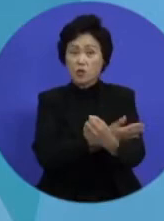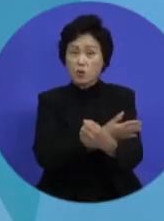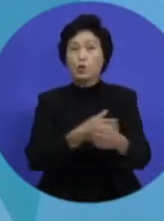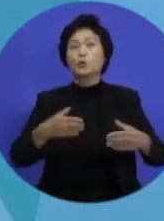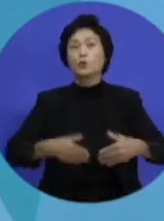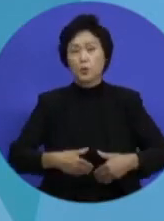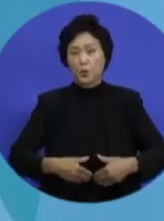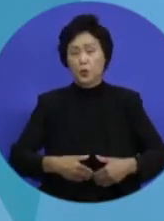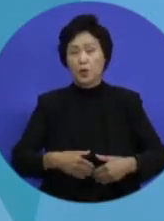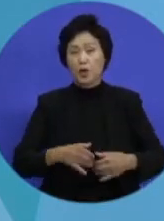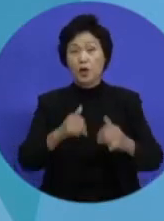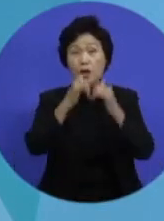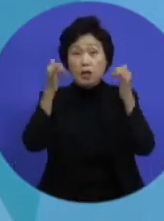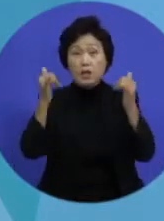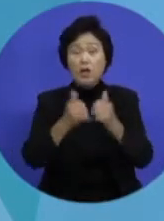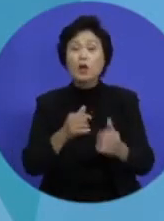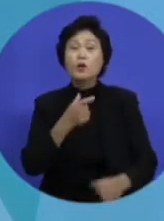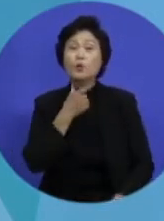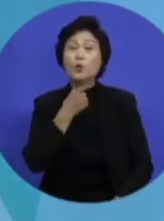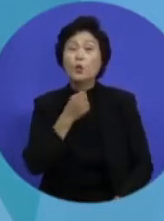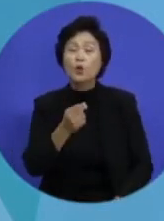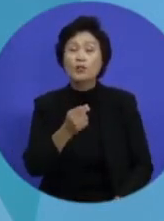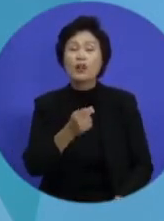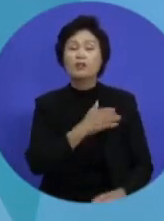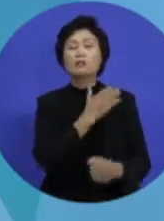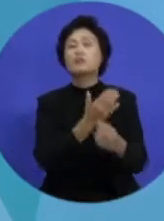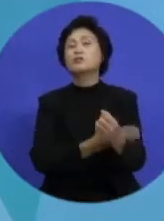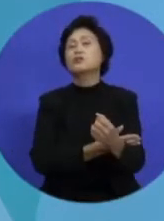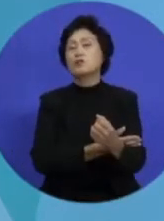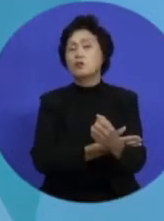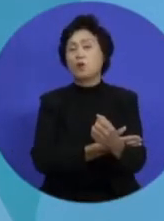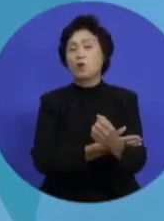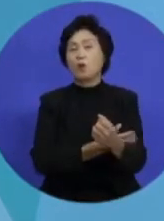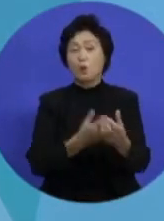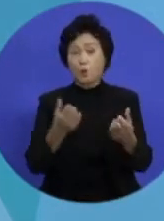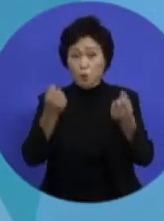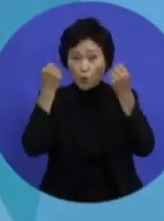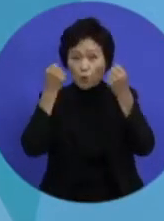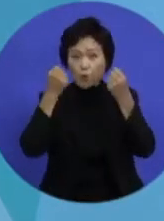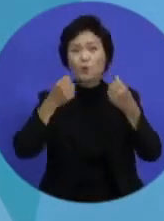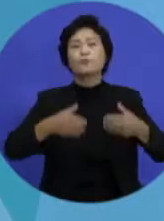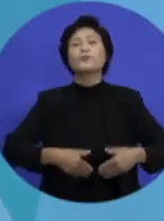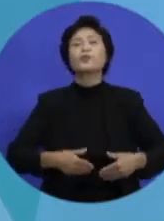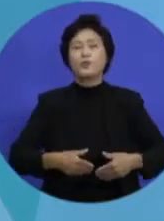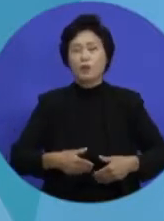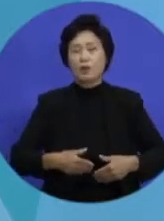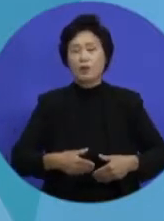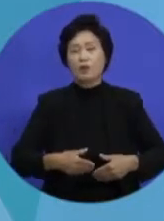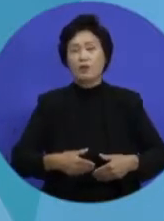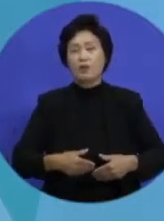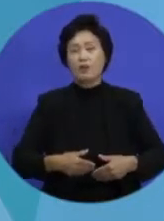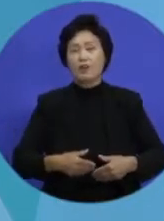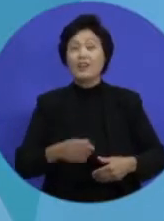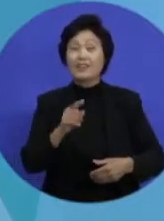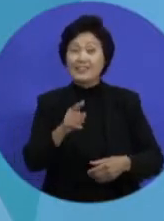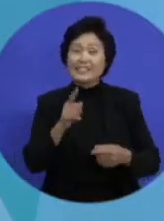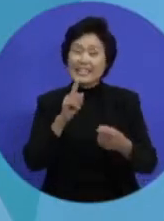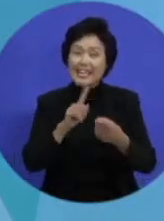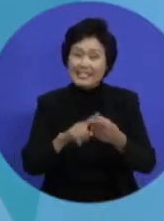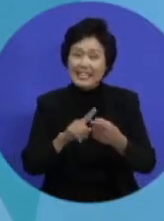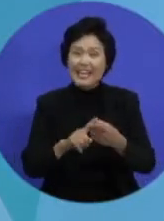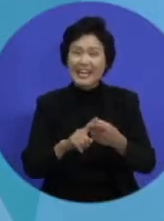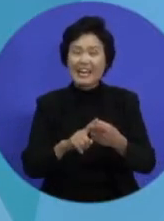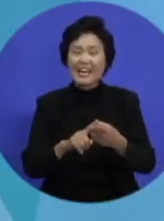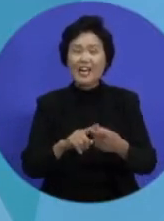또 사회가 요구하는 기준을 사실은 이수를 해야 되는 거죠. 예. 네. 그런 과정에 대해서 저희도 나름대로